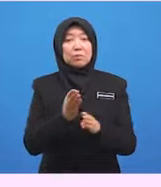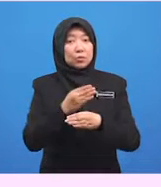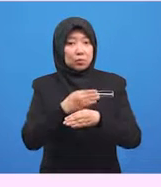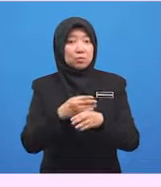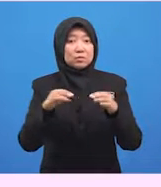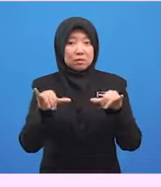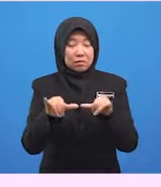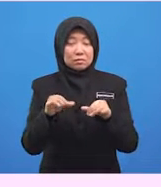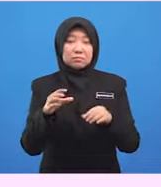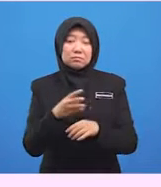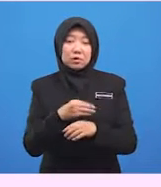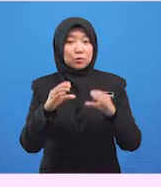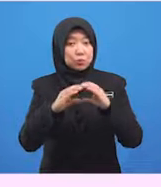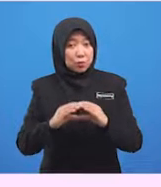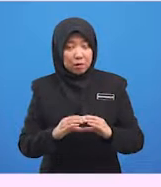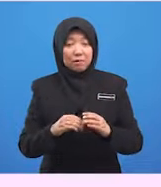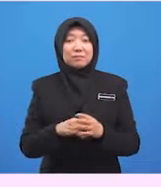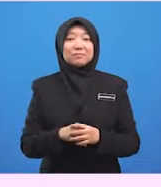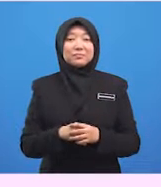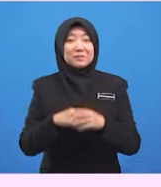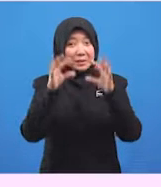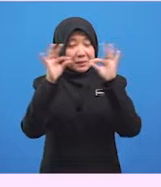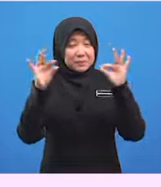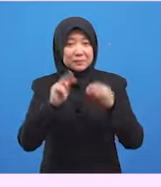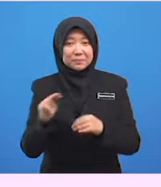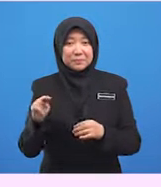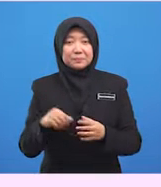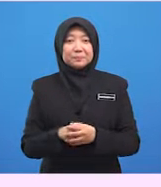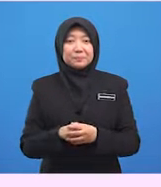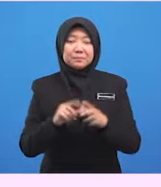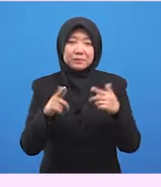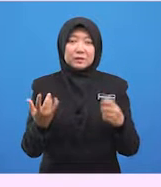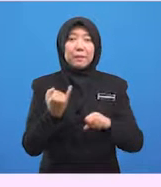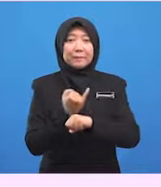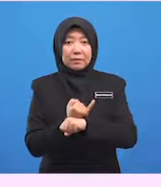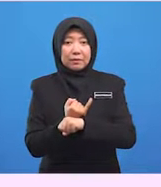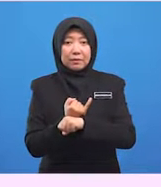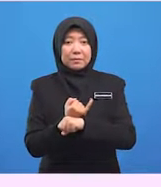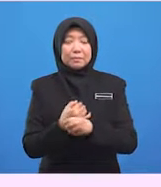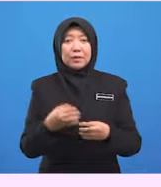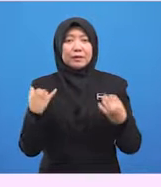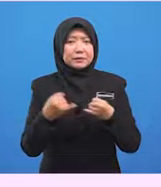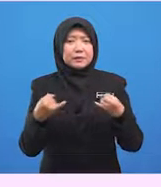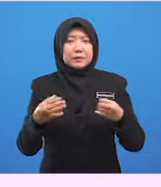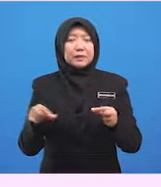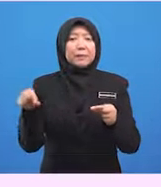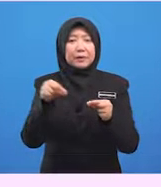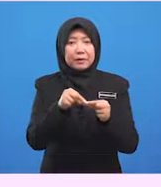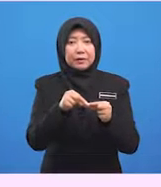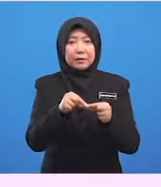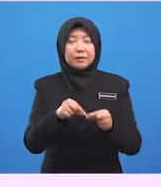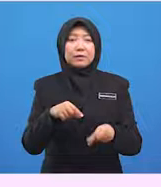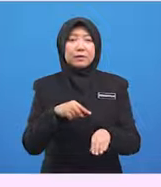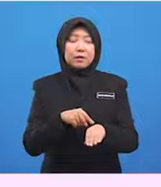dan corak ya say selain tembikar penemuan pembagian jenis money dalam